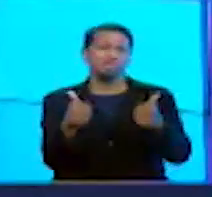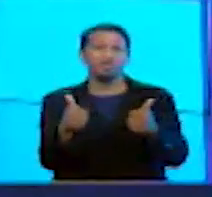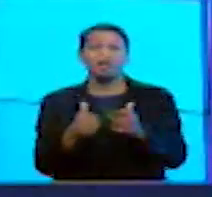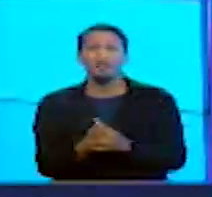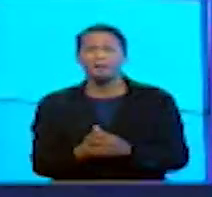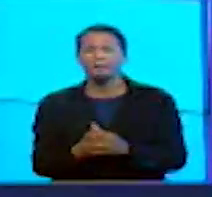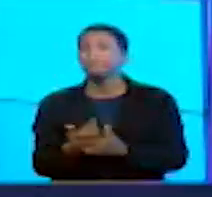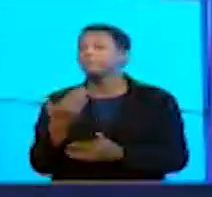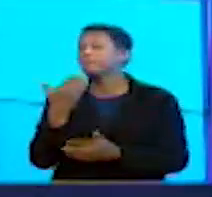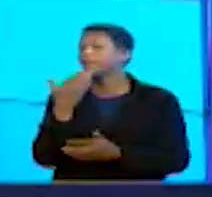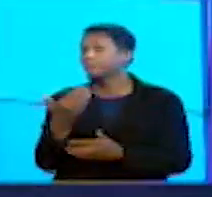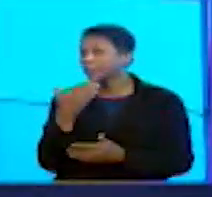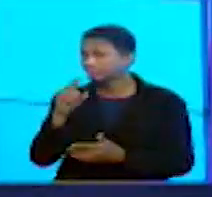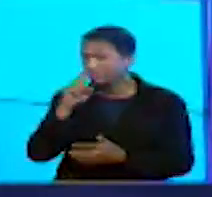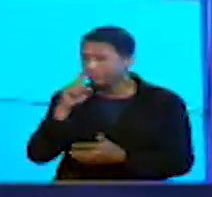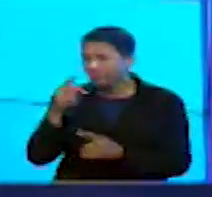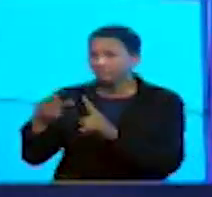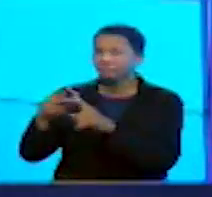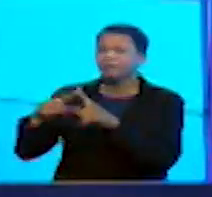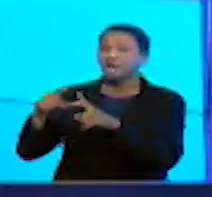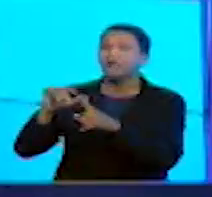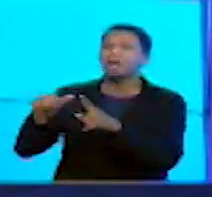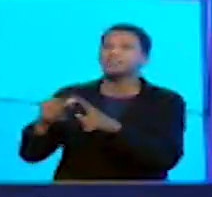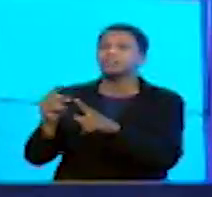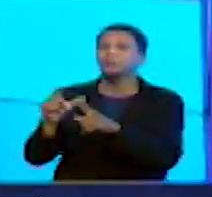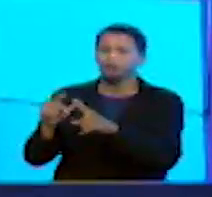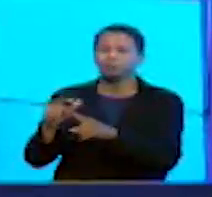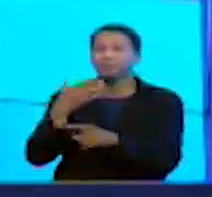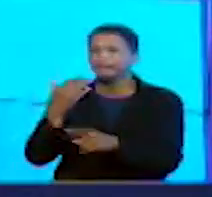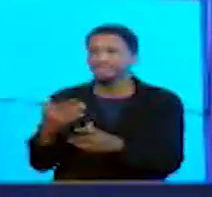sini di seputar iNews RCTI, dan sekali lagi kami mengucapkan salam sehat selalu.